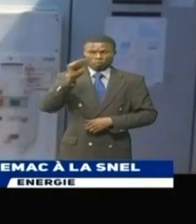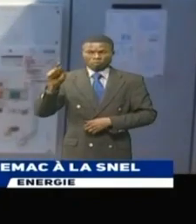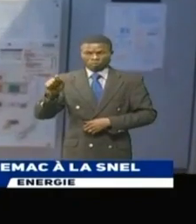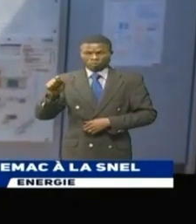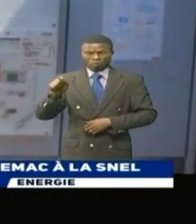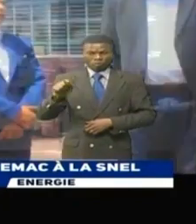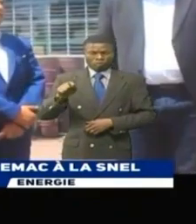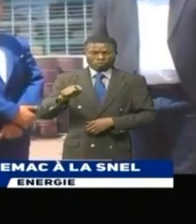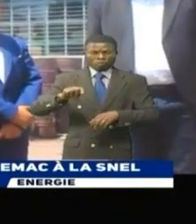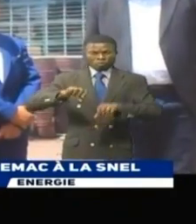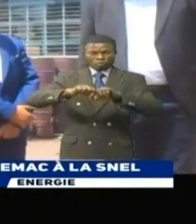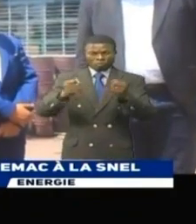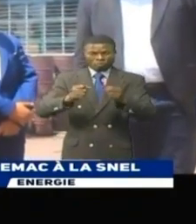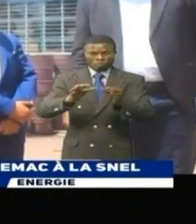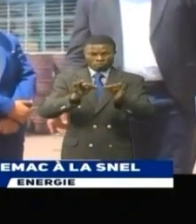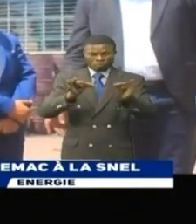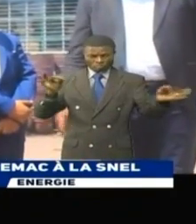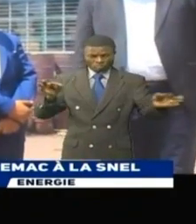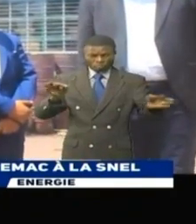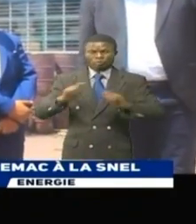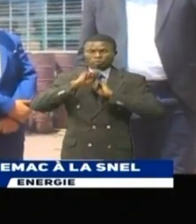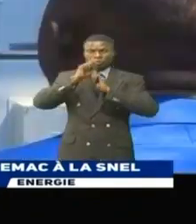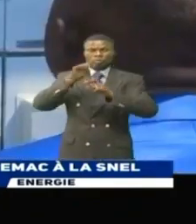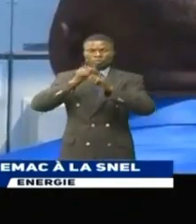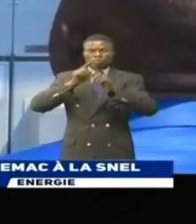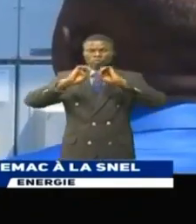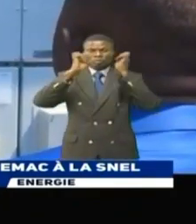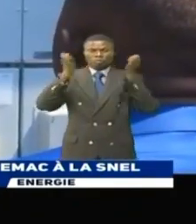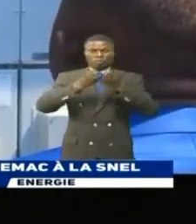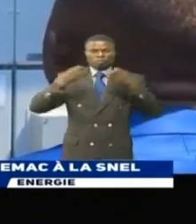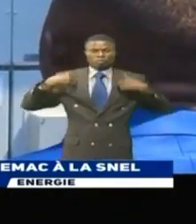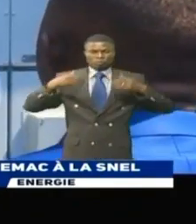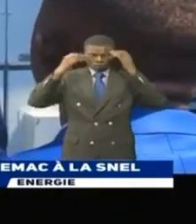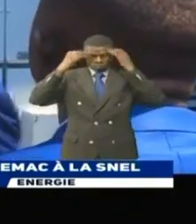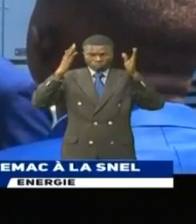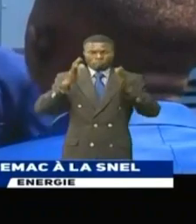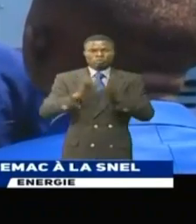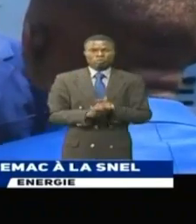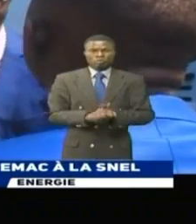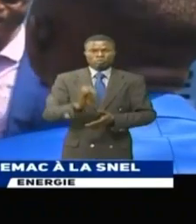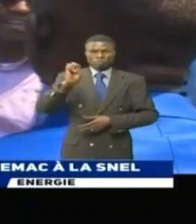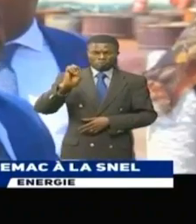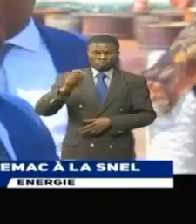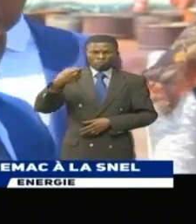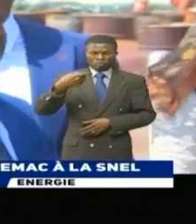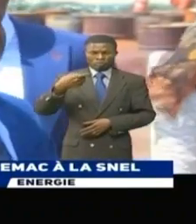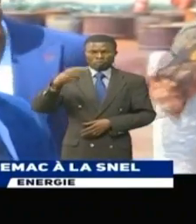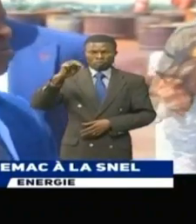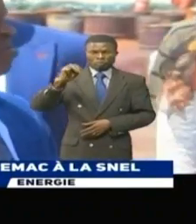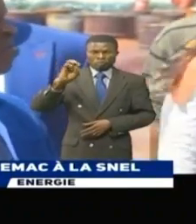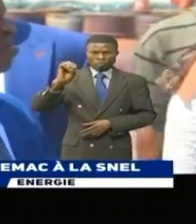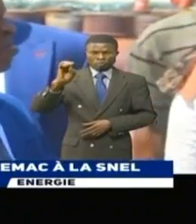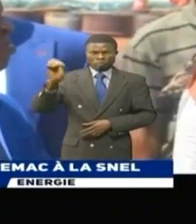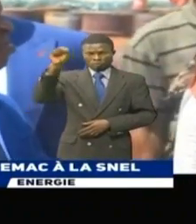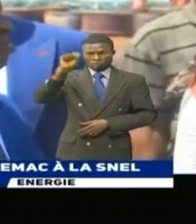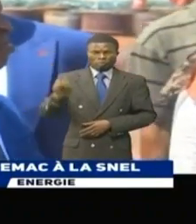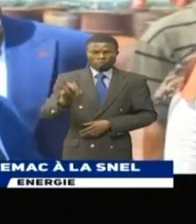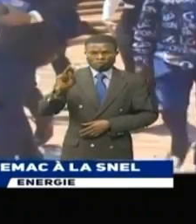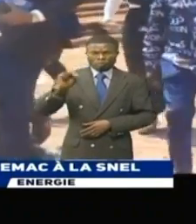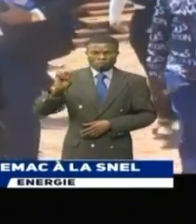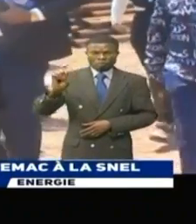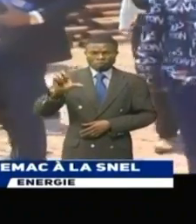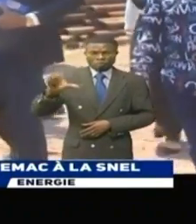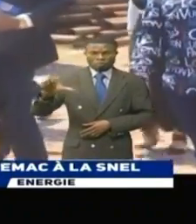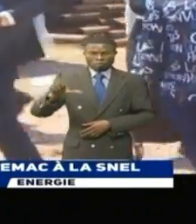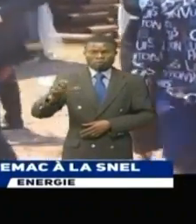des pannes de câbles, c'est la donation de l'entreprise égyptienne EGEMAC à la Société nationale d'électricité SNEL-SA. 21